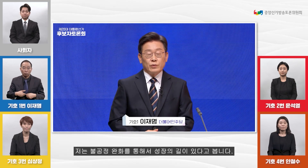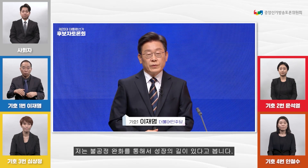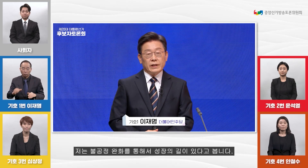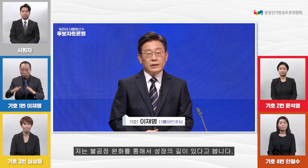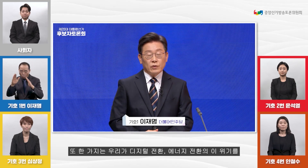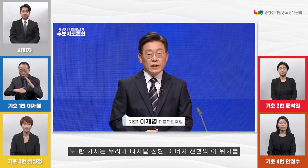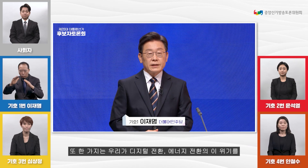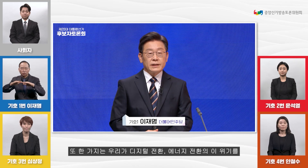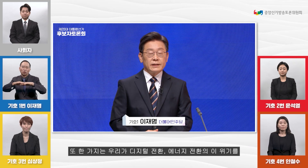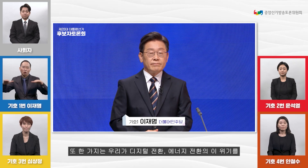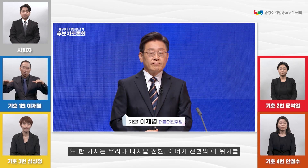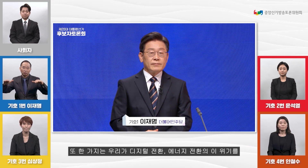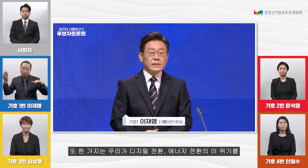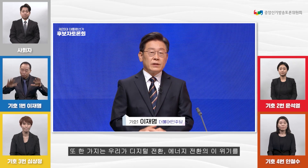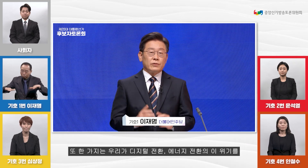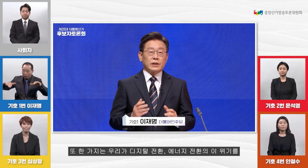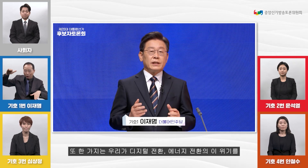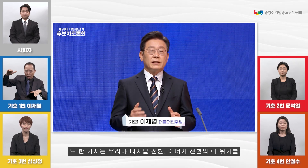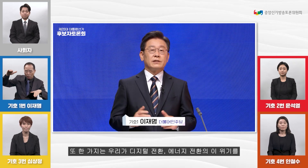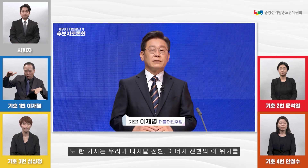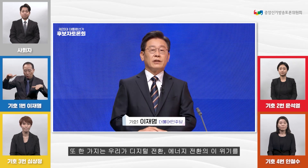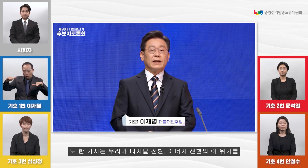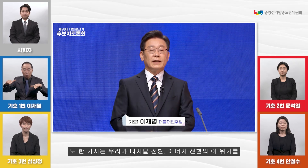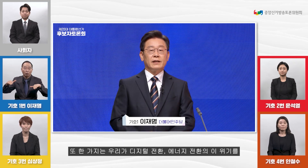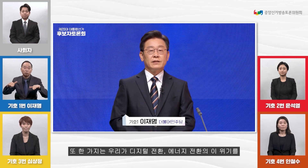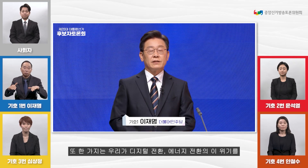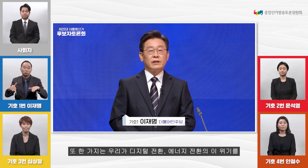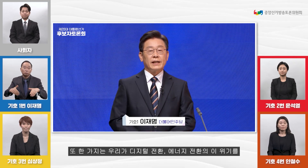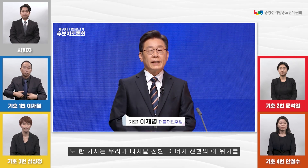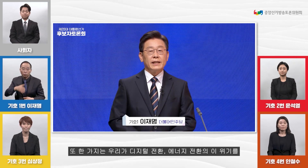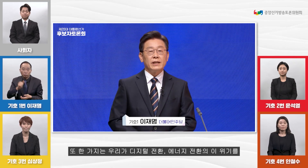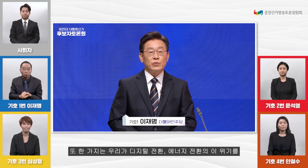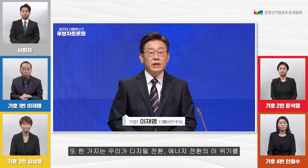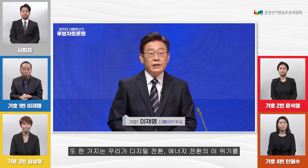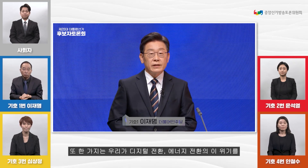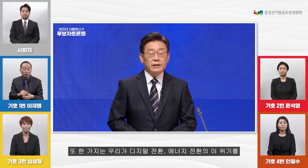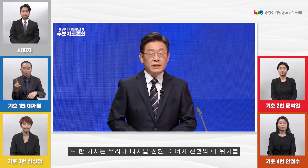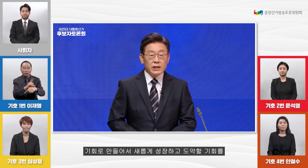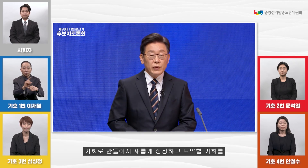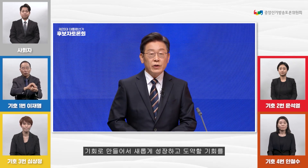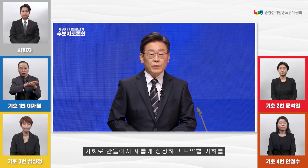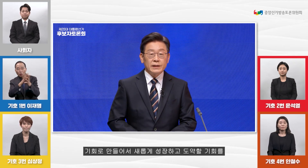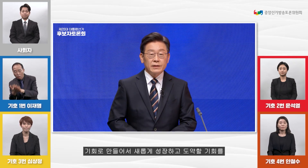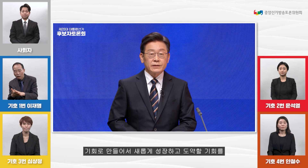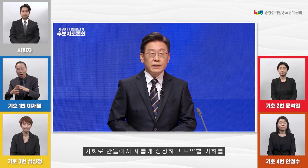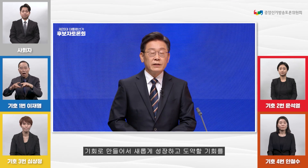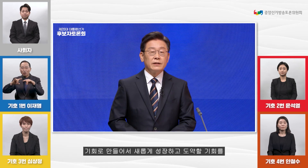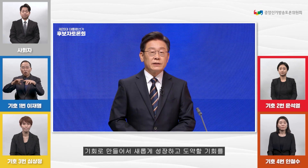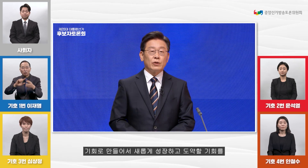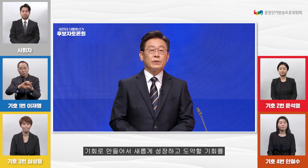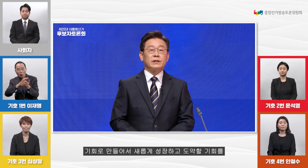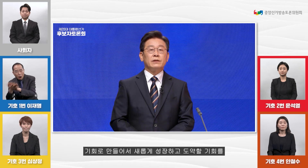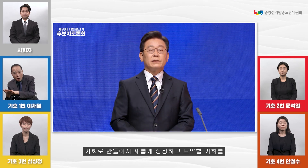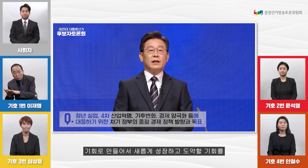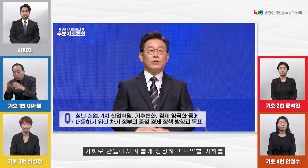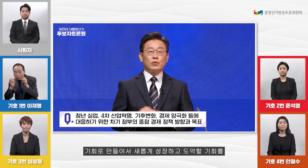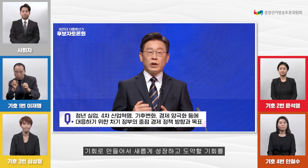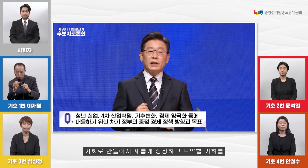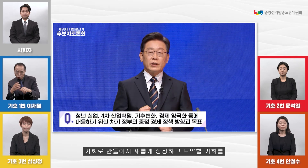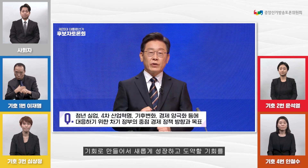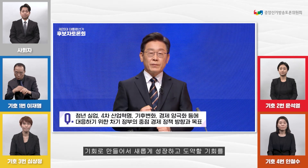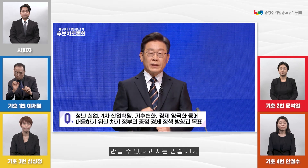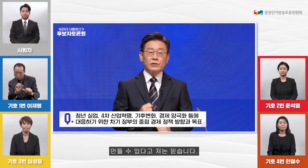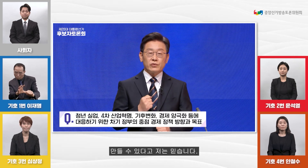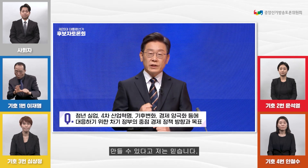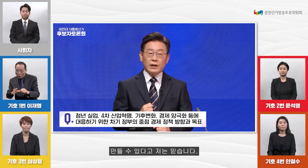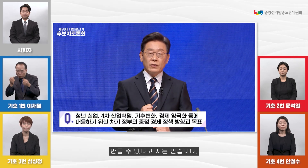길이 있다고 봅니다. 또 한 가지는 우리가 디지털 전환, 에너지 전환의 이 위기를 기회로 만들어서 새롭게 성장하고